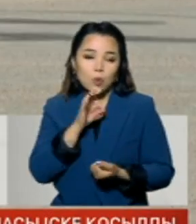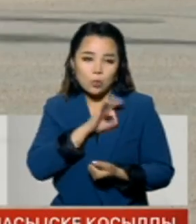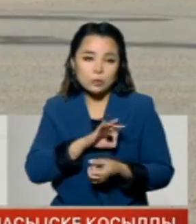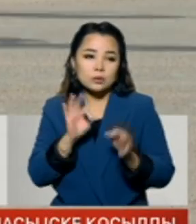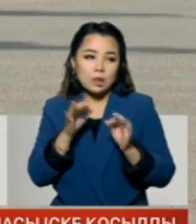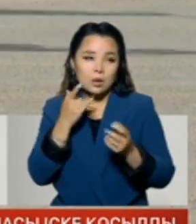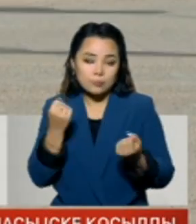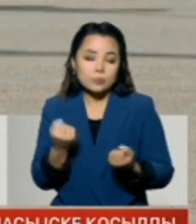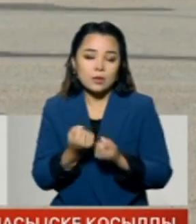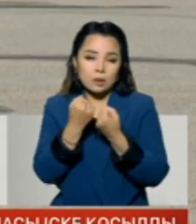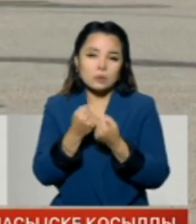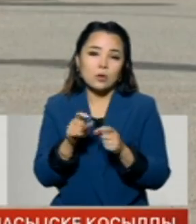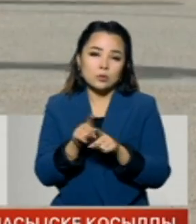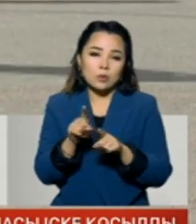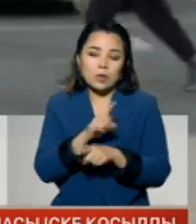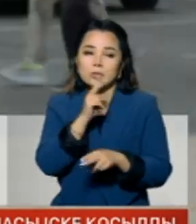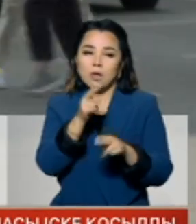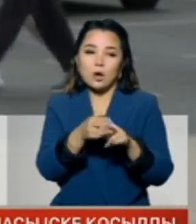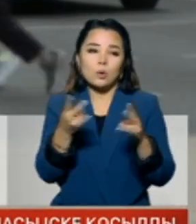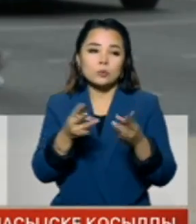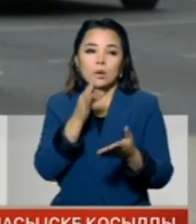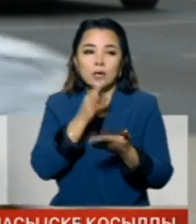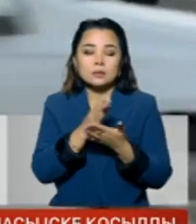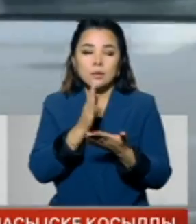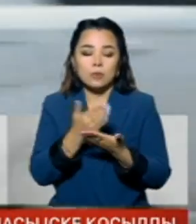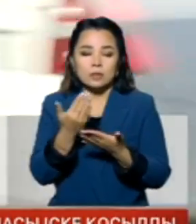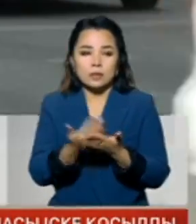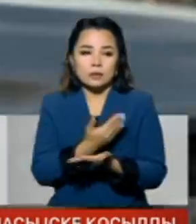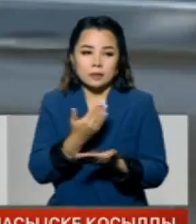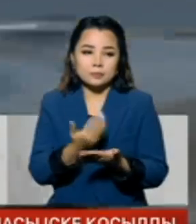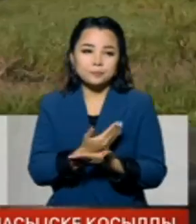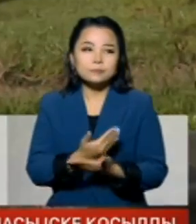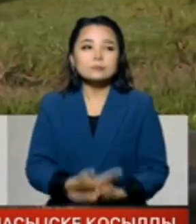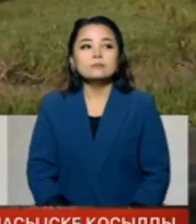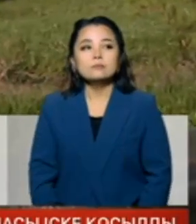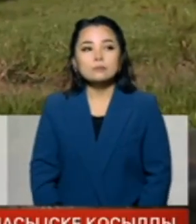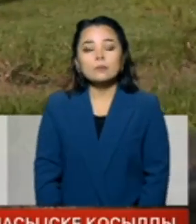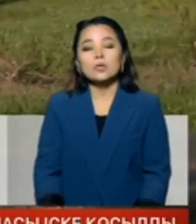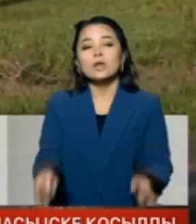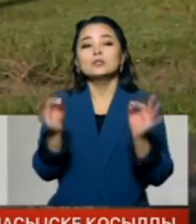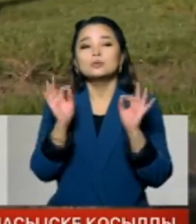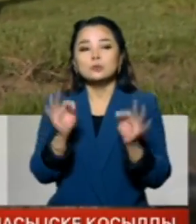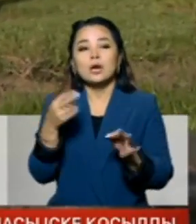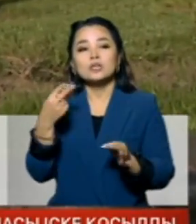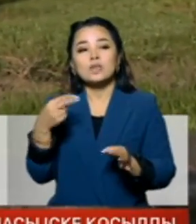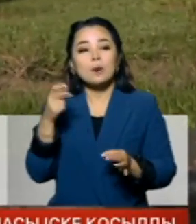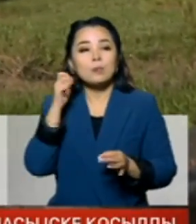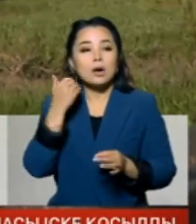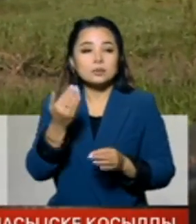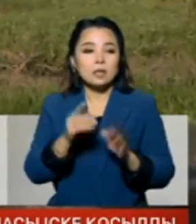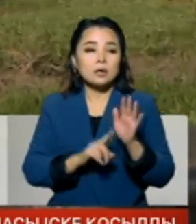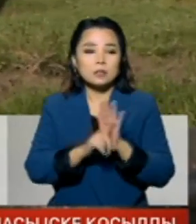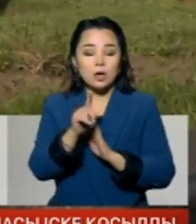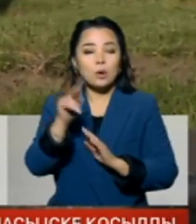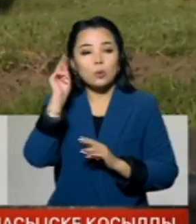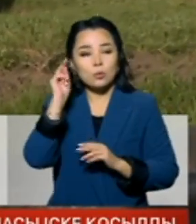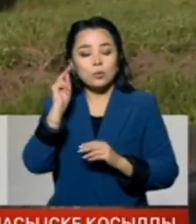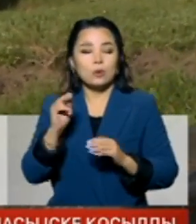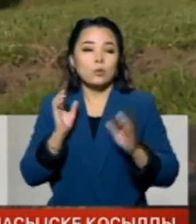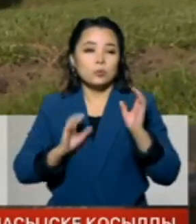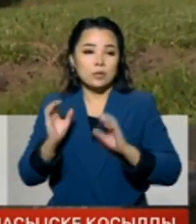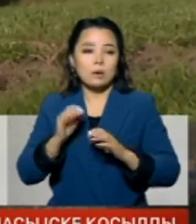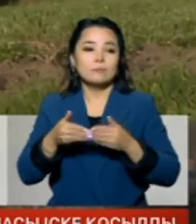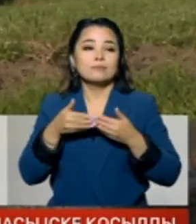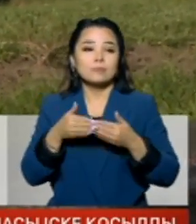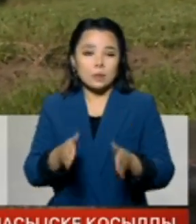әскердегі бассыздық тыйылмайды дейтіндер де бар. Мен дұрыс деймін ол 20-дан. Кішкене оқуын бітіріп,